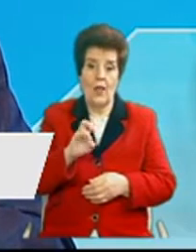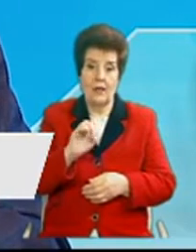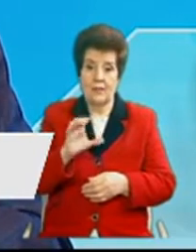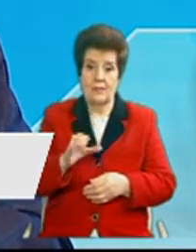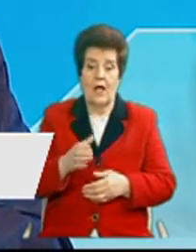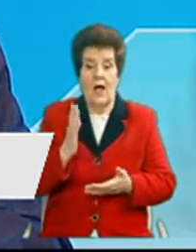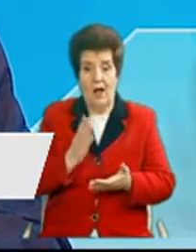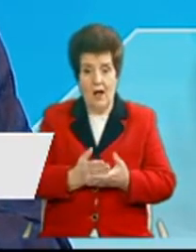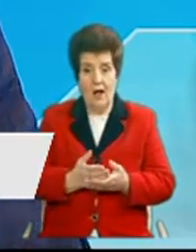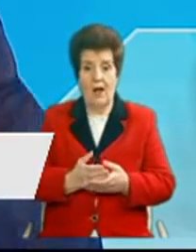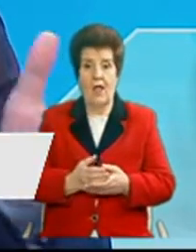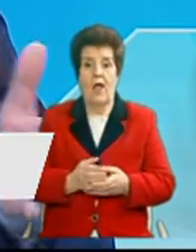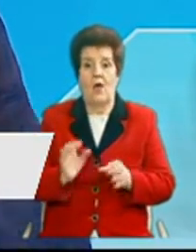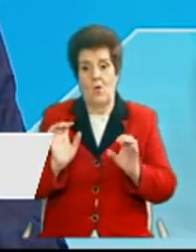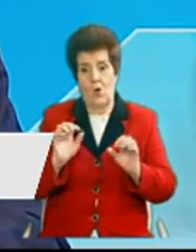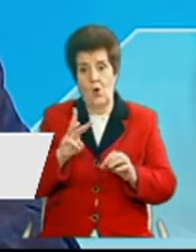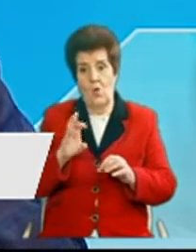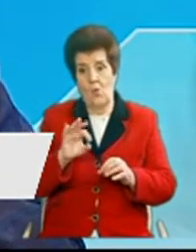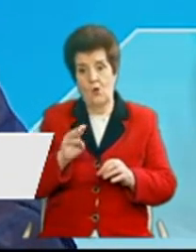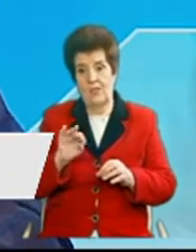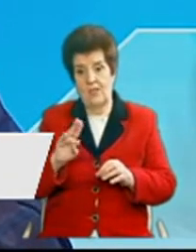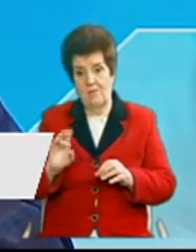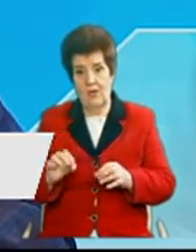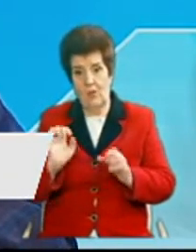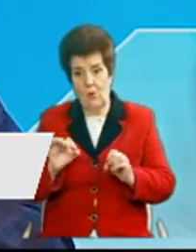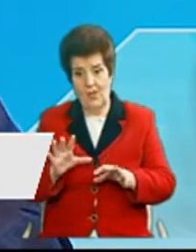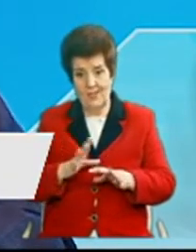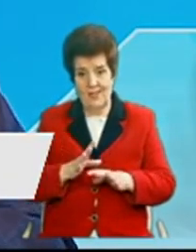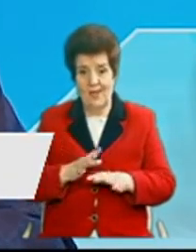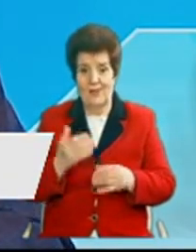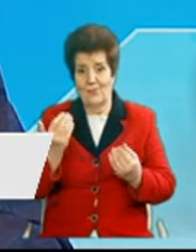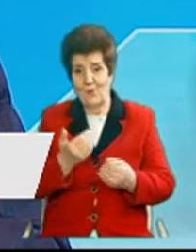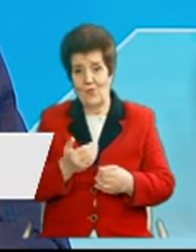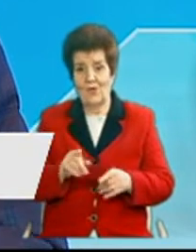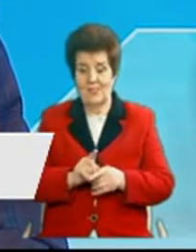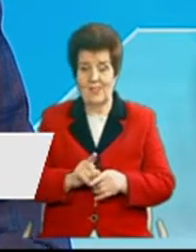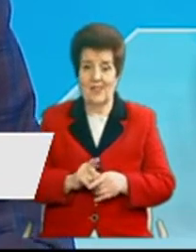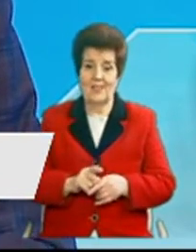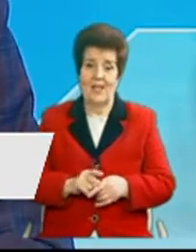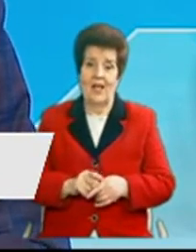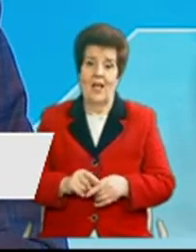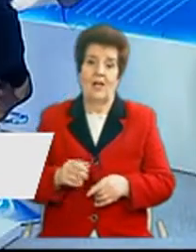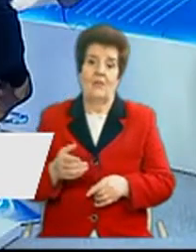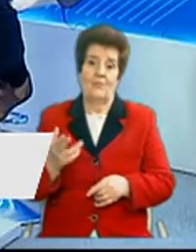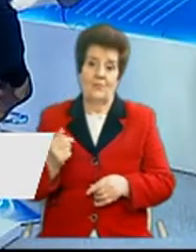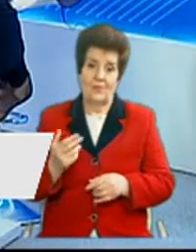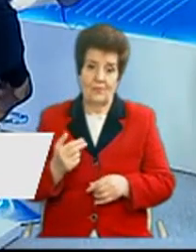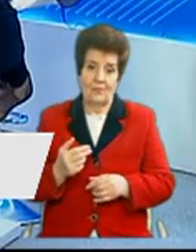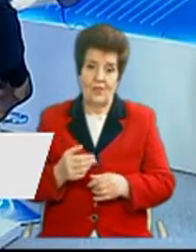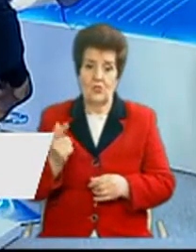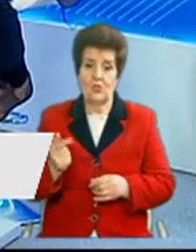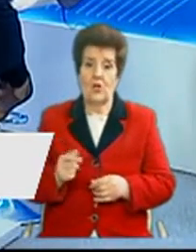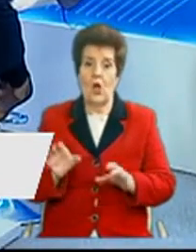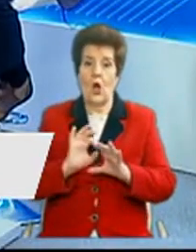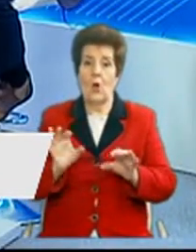Eu accept toate critici. La acestea v-ați referit dumneavoastră, cred că aceste două... Da. La acestea, mă rog, vroiam și un comentariu